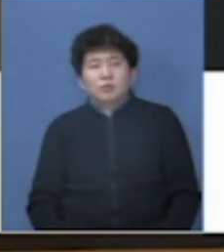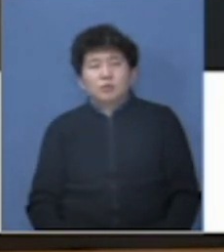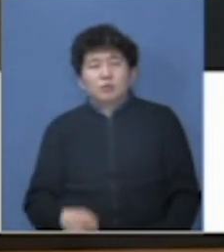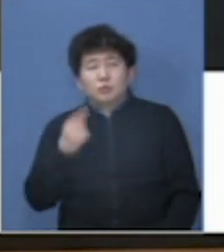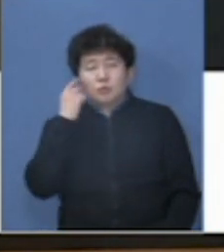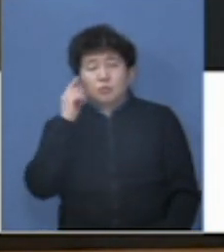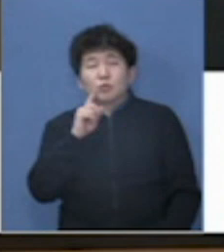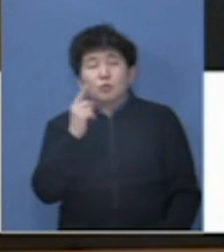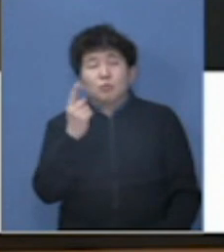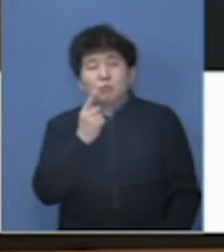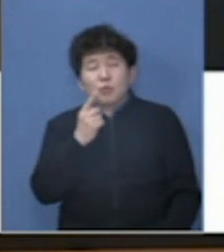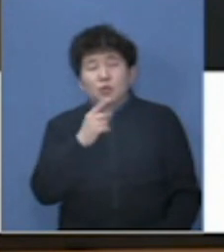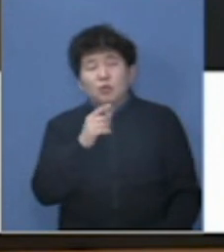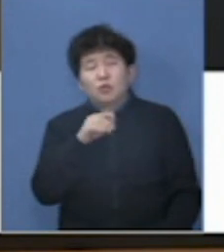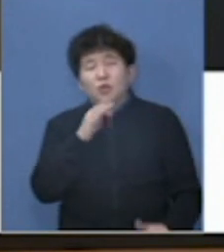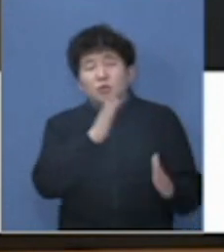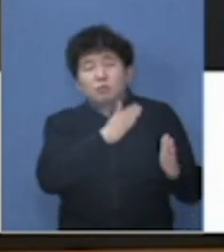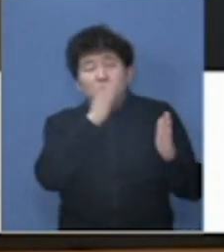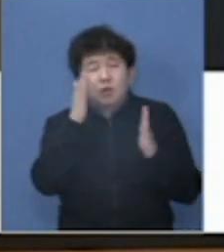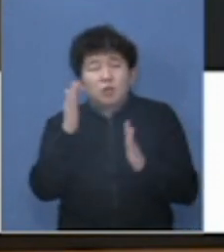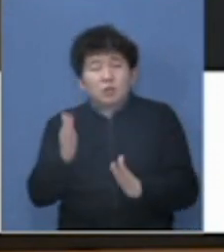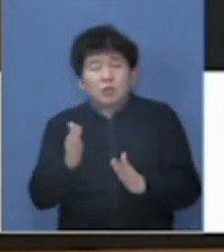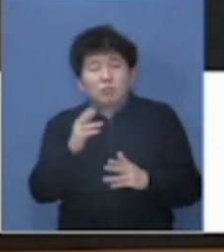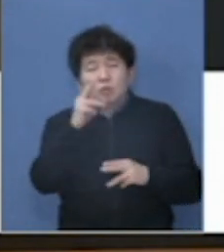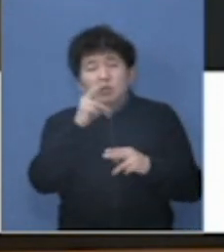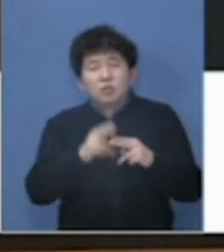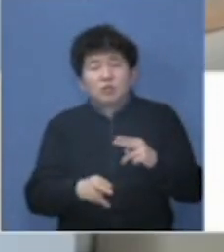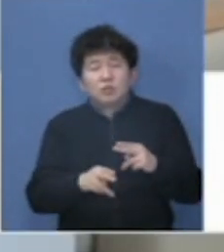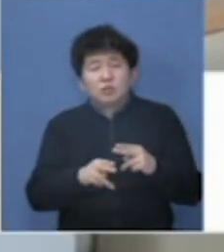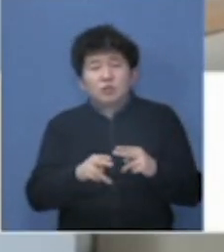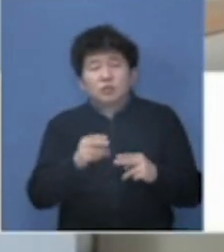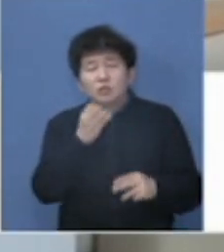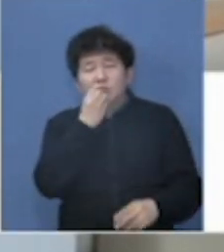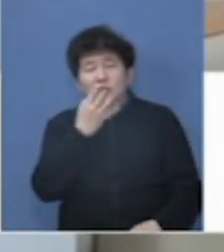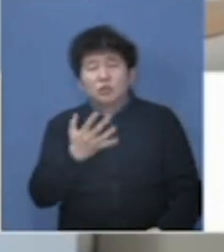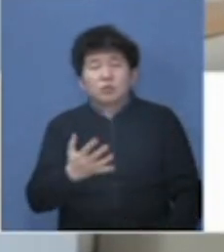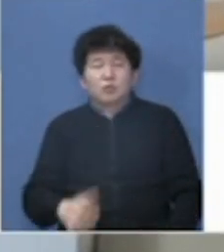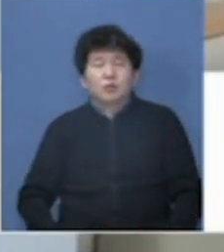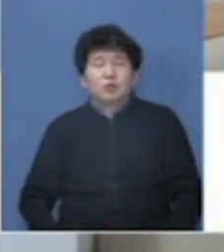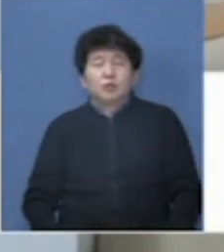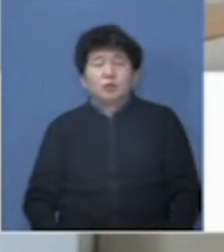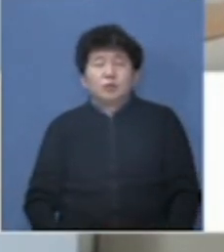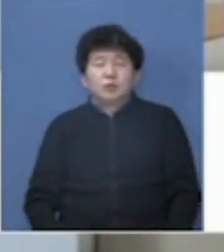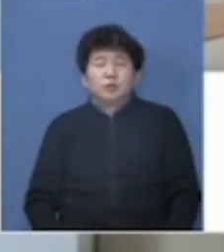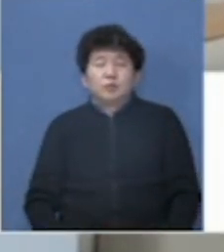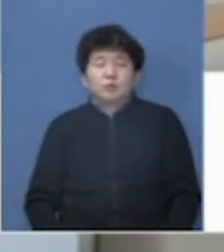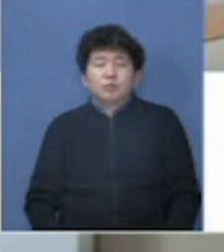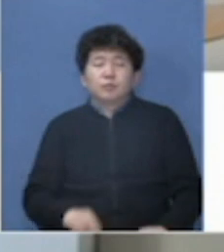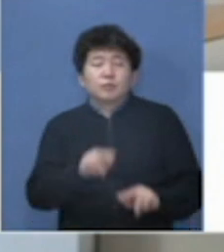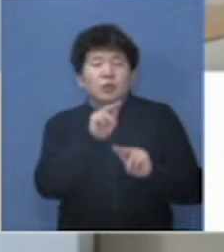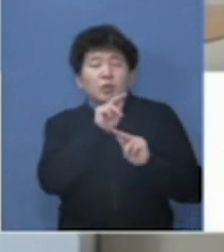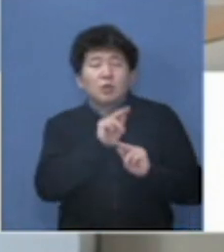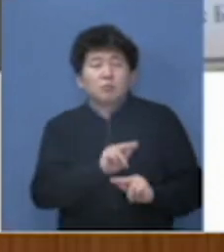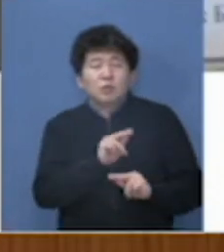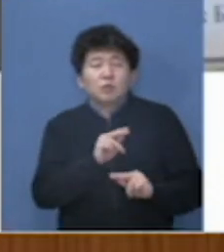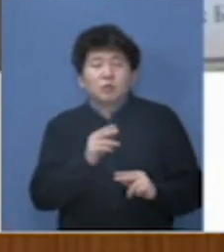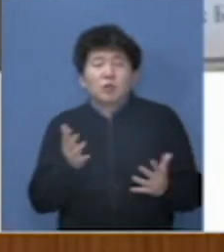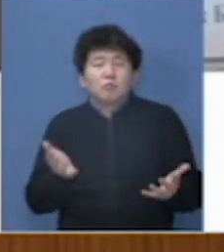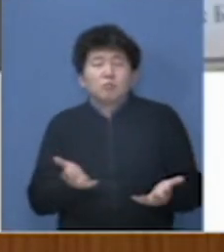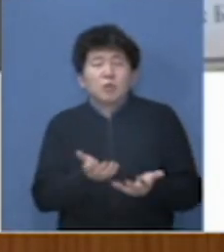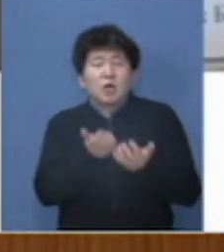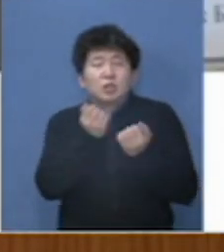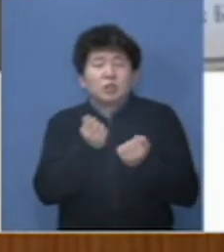волна была получена, когда более не завершается. Но сейчас началась вторая волна. Аким области подчеркнул, что работа по поддержке районов